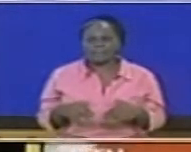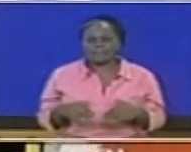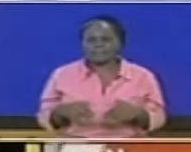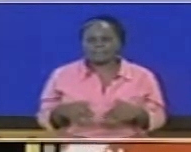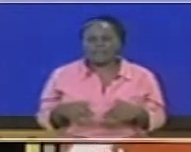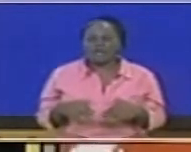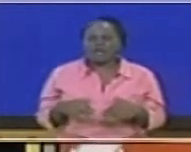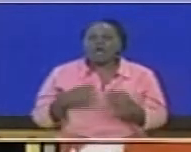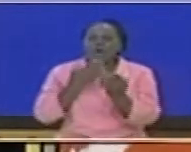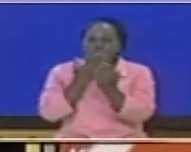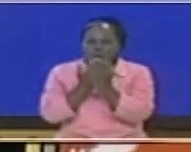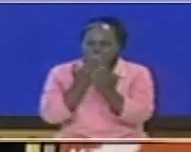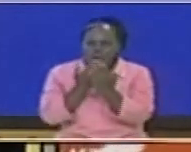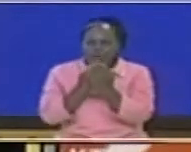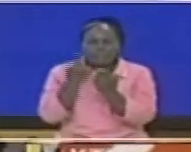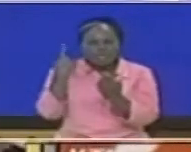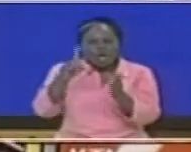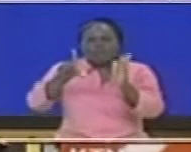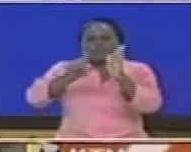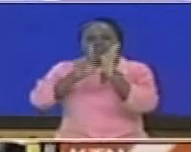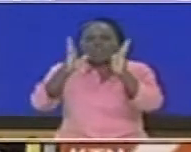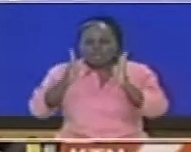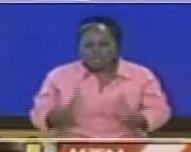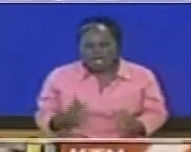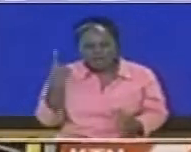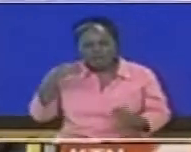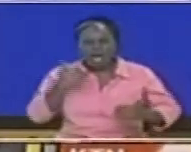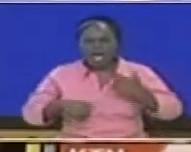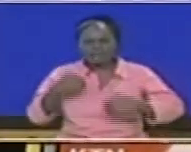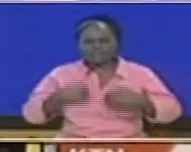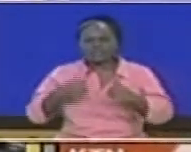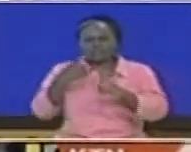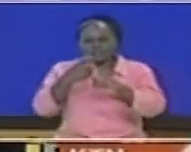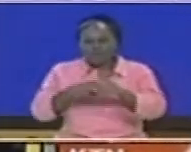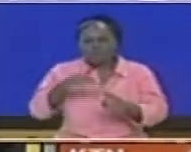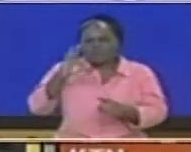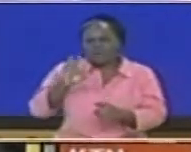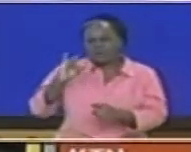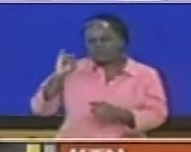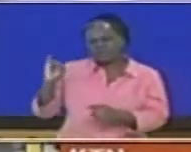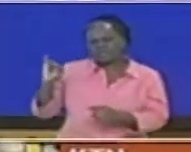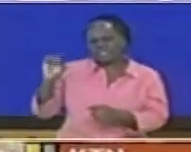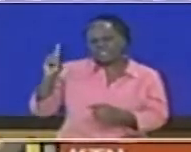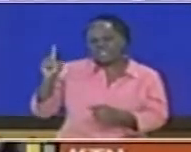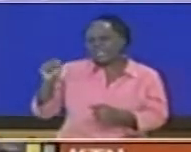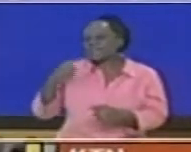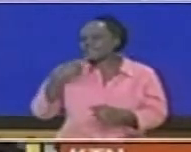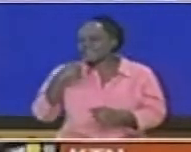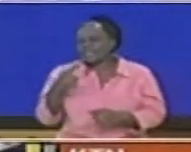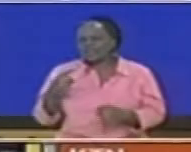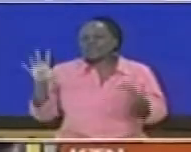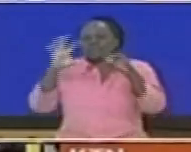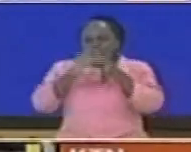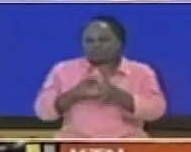Ombi la mwakilishi maalum wa waathiriwa linawadia wakati ambapo kundi maalum kutoka muungano wa Afrika wanalidai baraza la usalama wa mataifa kutaka kesi